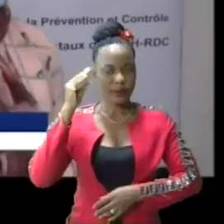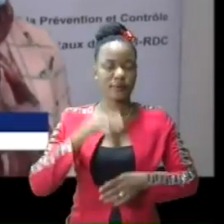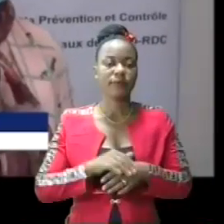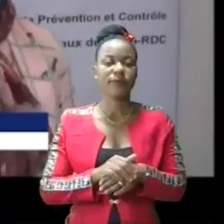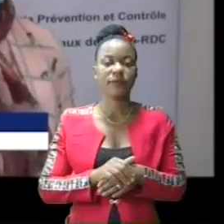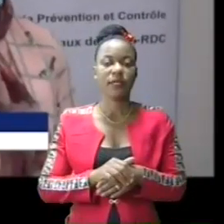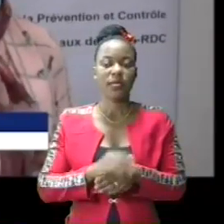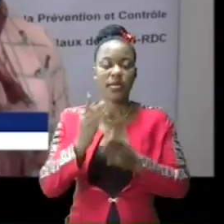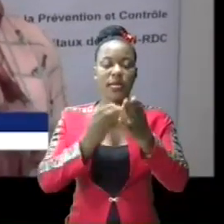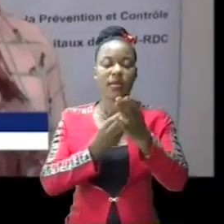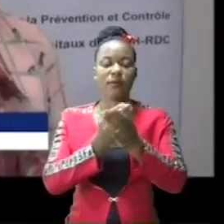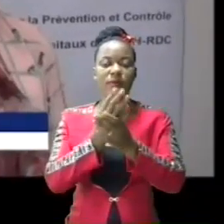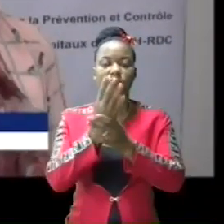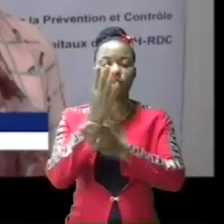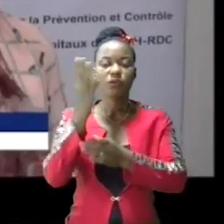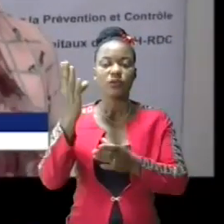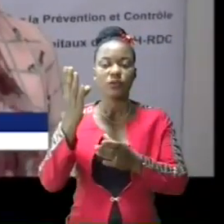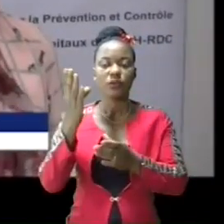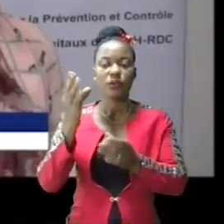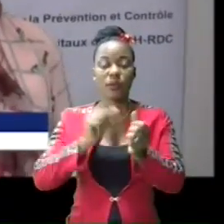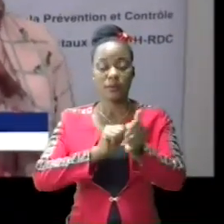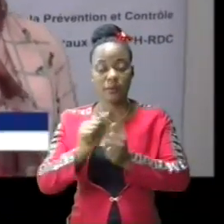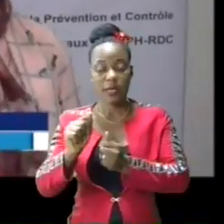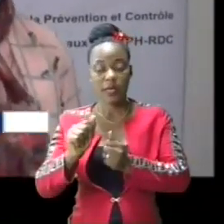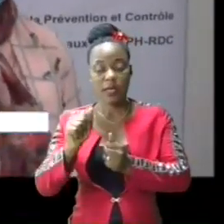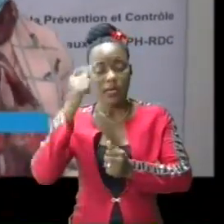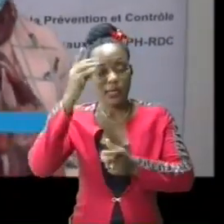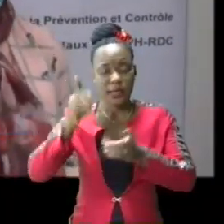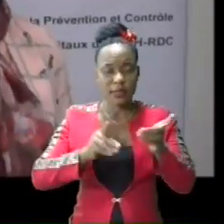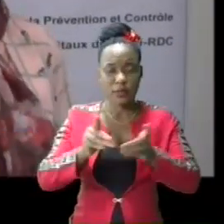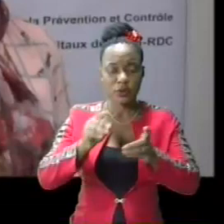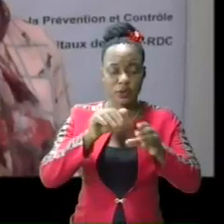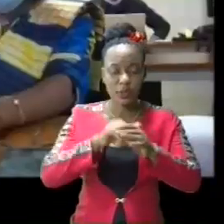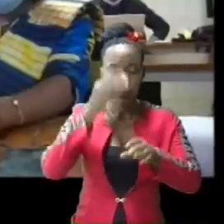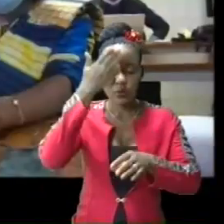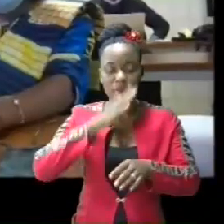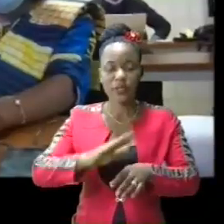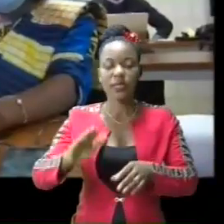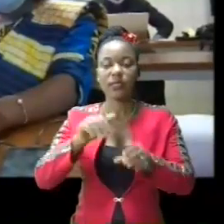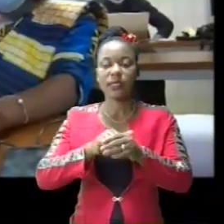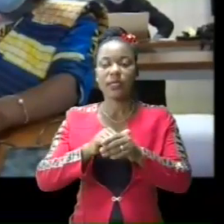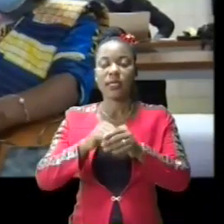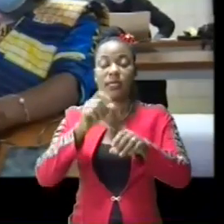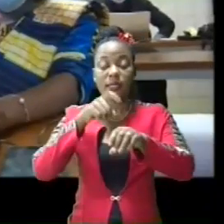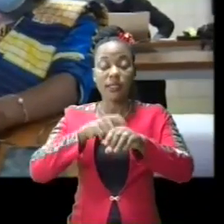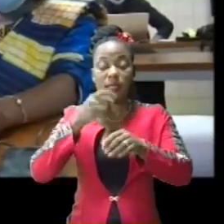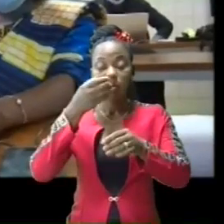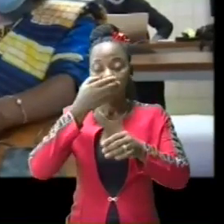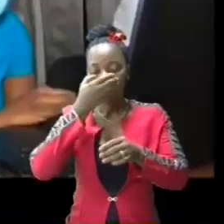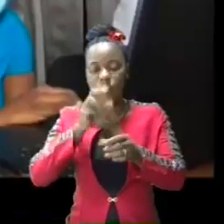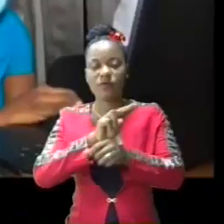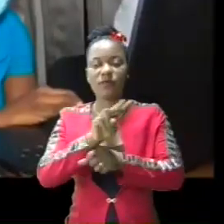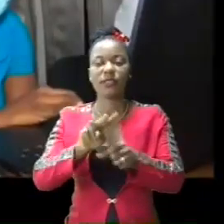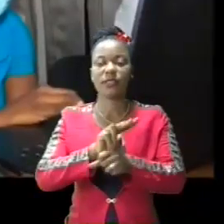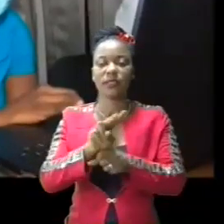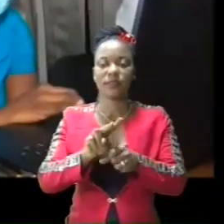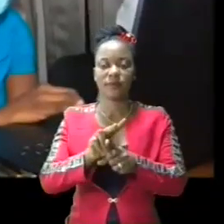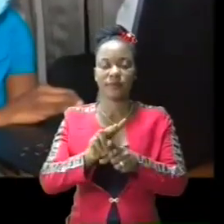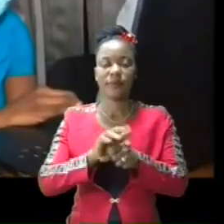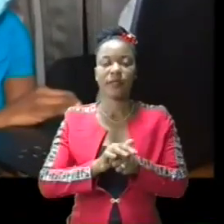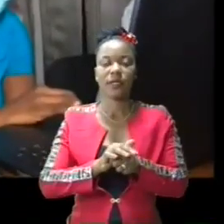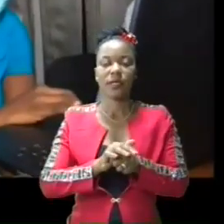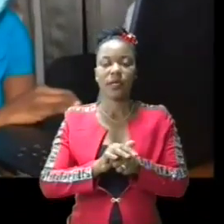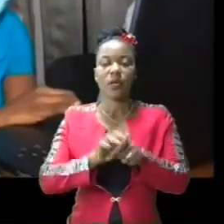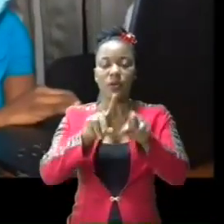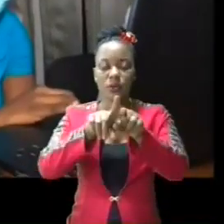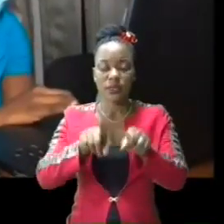la production d'un module qui parle du management au sein de l'hôpital en période de crise ou d'urgence sanitaire liée à la COVID, pour que